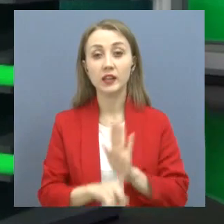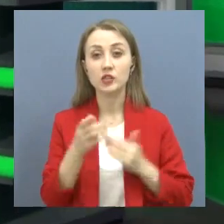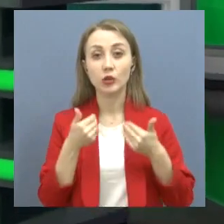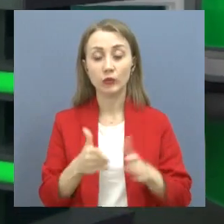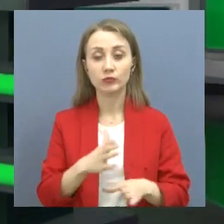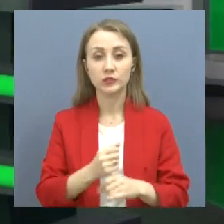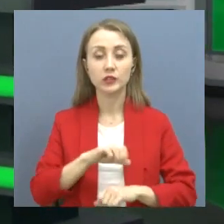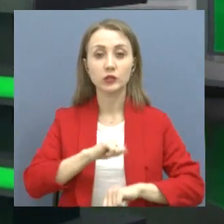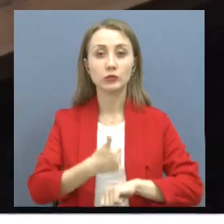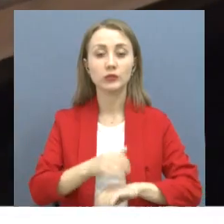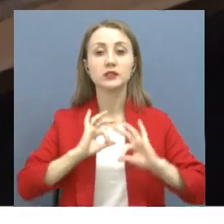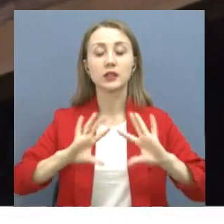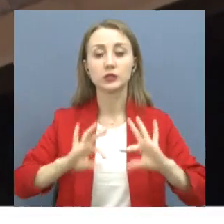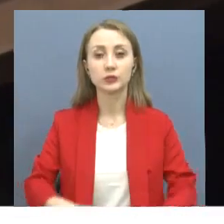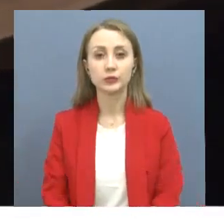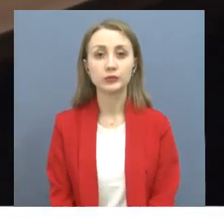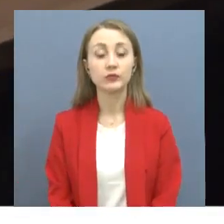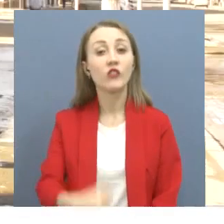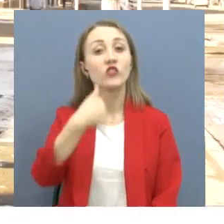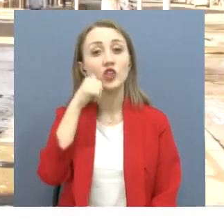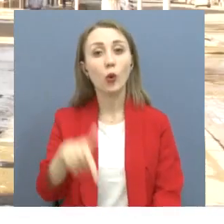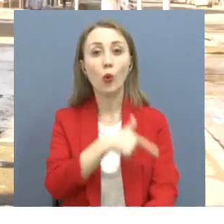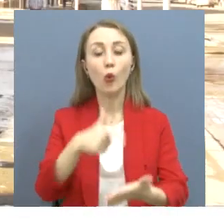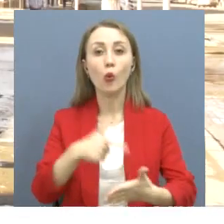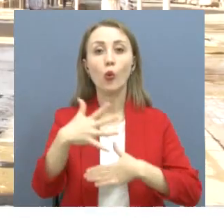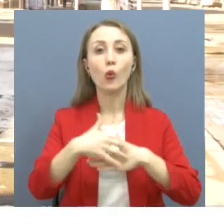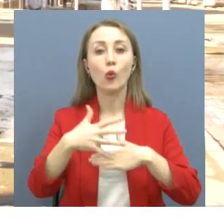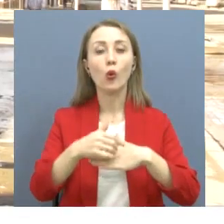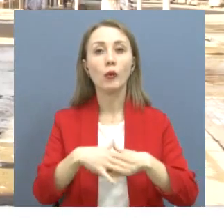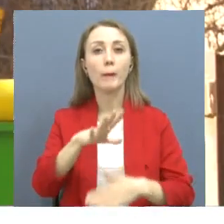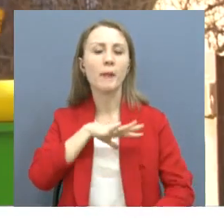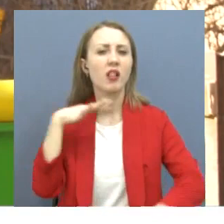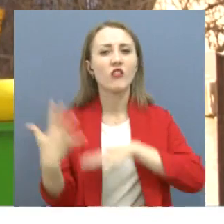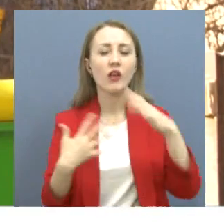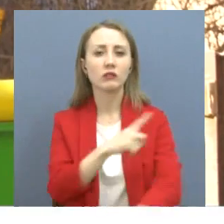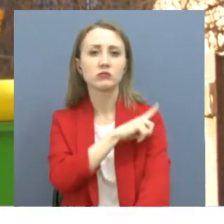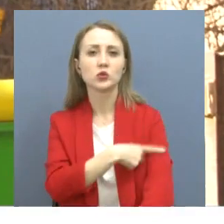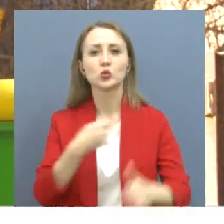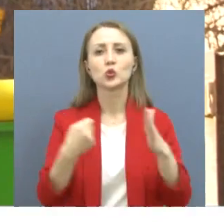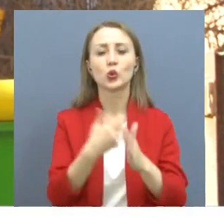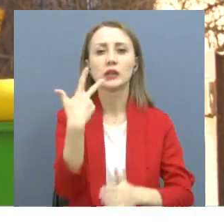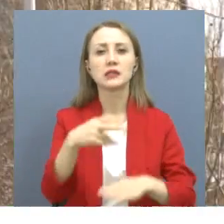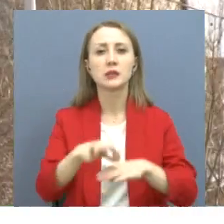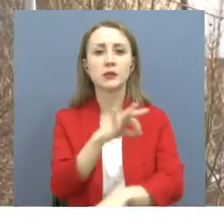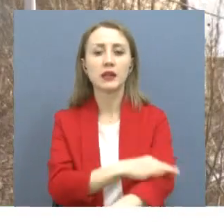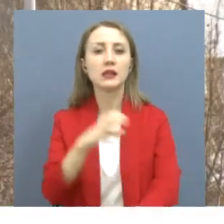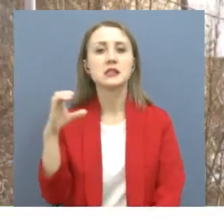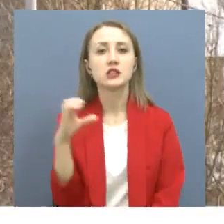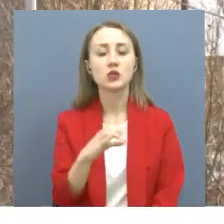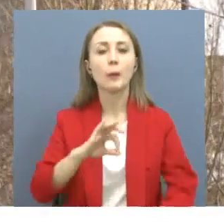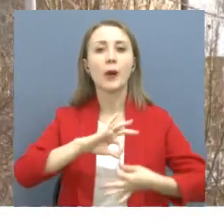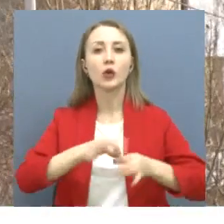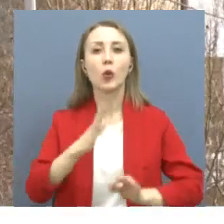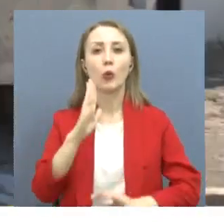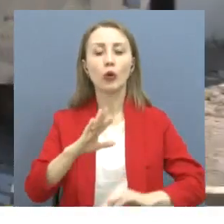И коротко о главном. Вчера на город Кокшетау обрушился ураганный ветер с порывами до 30 метров в секунду. И об этом